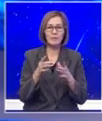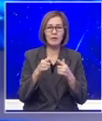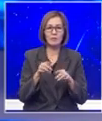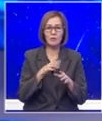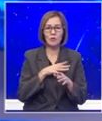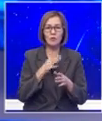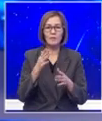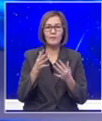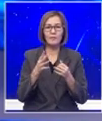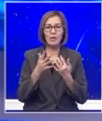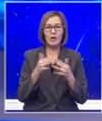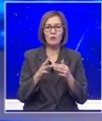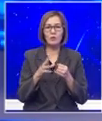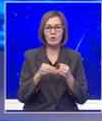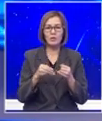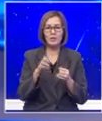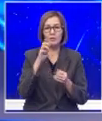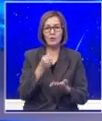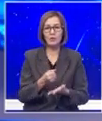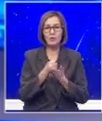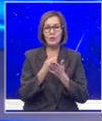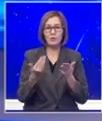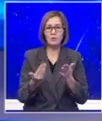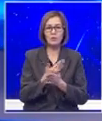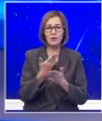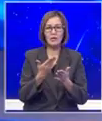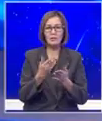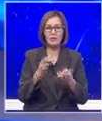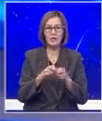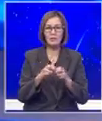құру. Ауылдық жерлерге мемлекеттік қолдаудың жаңа тетіктері болды.